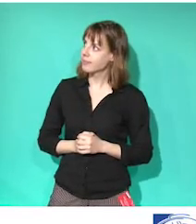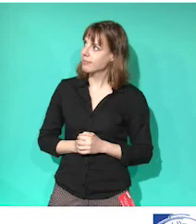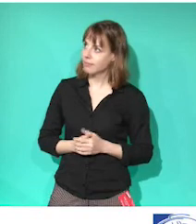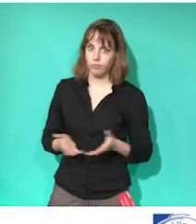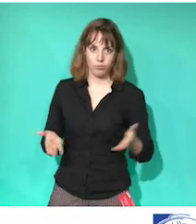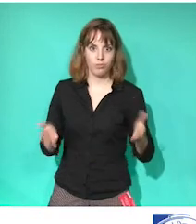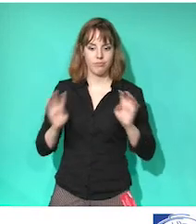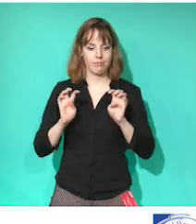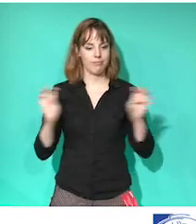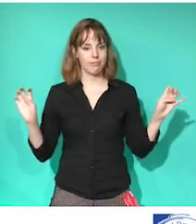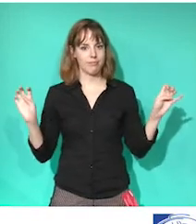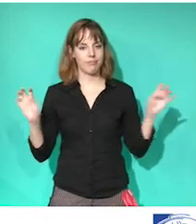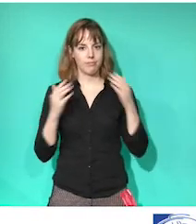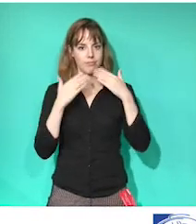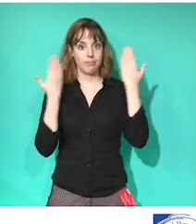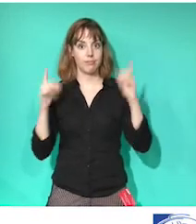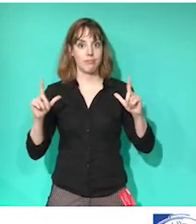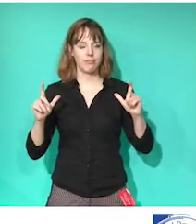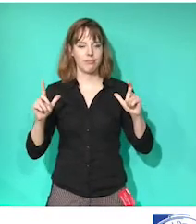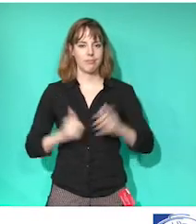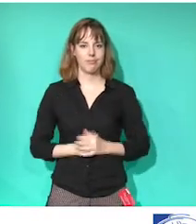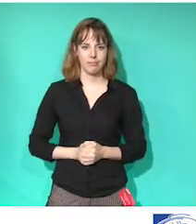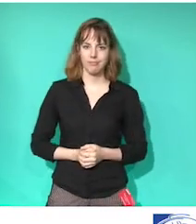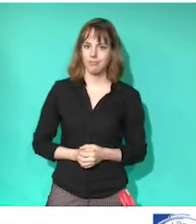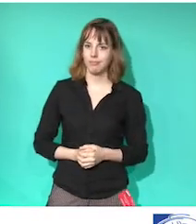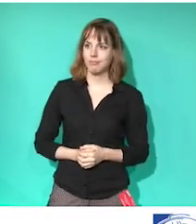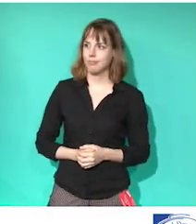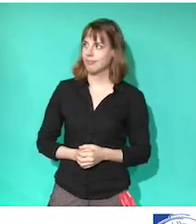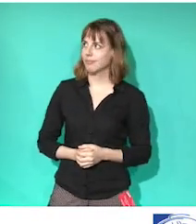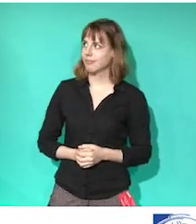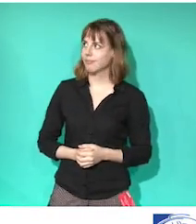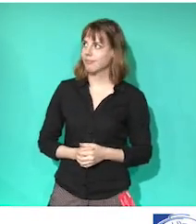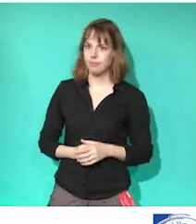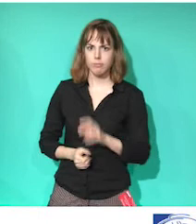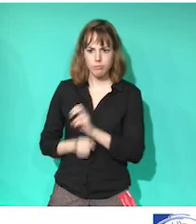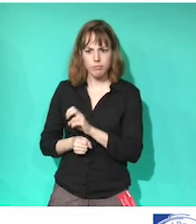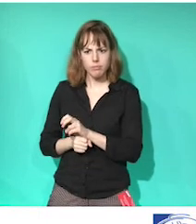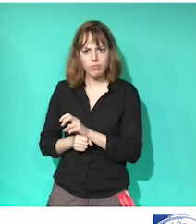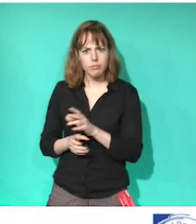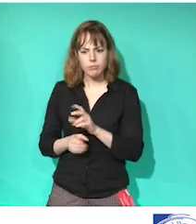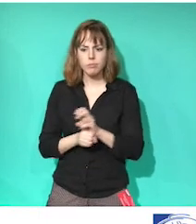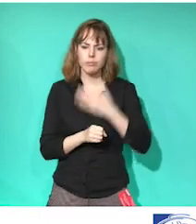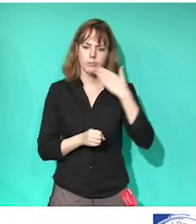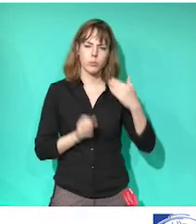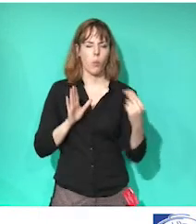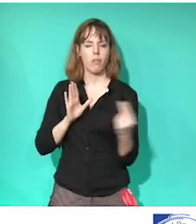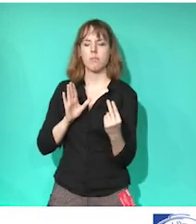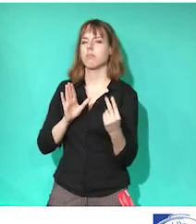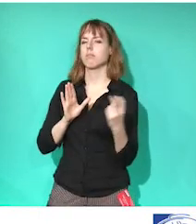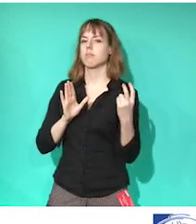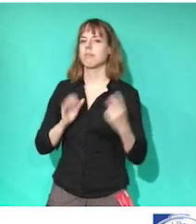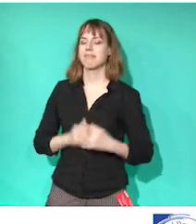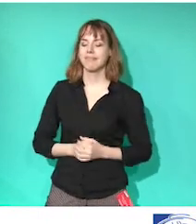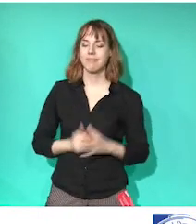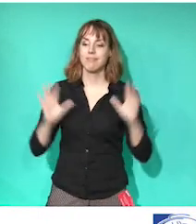récipiendaires, lauréate et lauréat. Voilà, mais gardez votre prix pour la photo. Plus chic. Bravo!